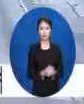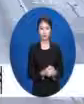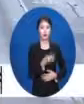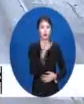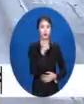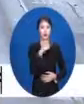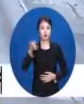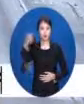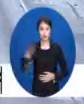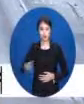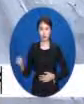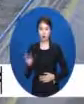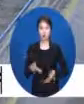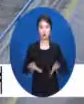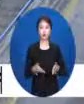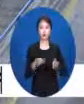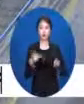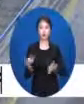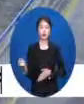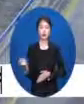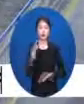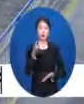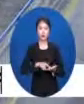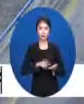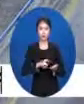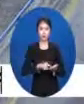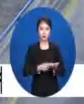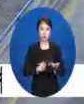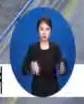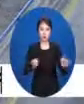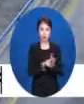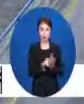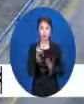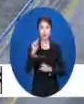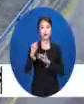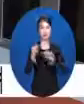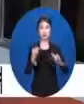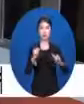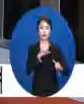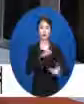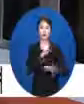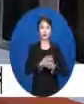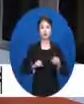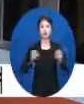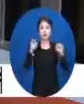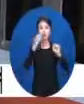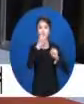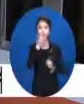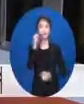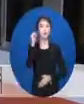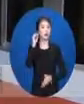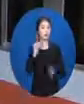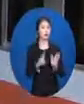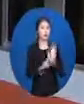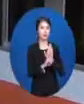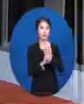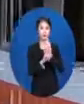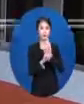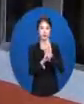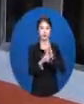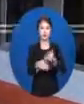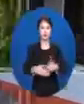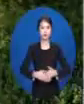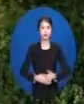천안시는 서울 세종간 고속도로 조기 건설을 촉구하는 1만인 서명운동을 천안시 홈페이지를 통해 전개하고 있습니다.